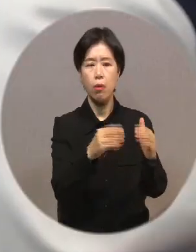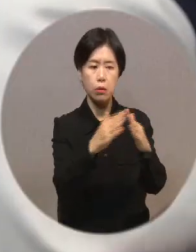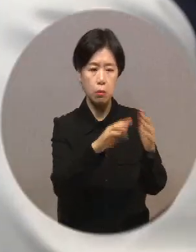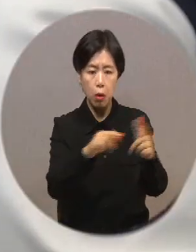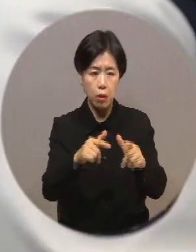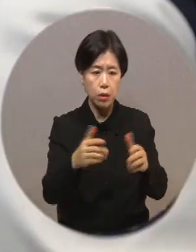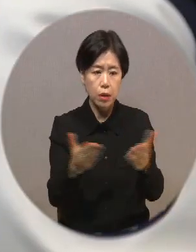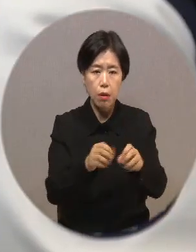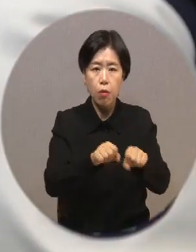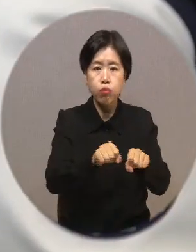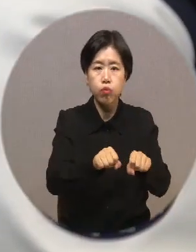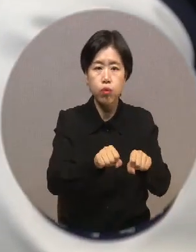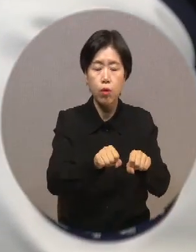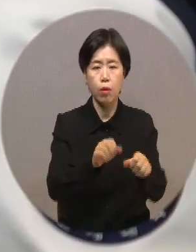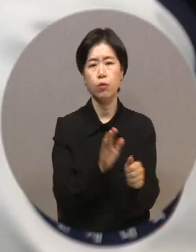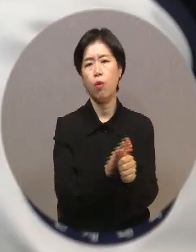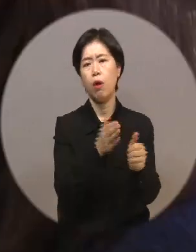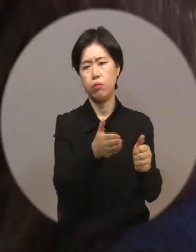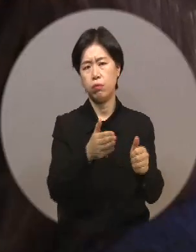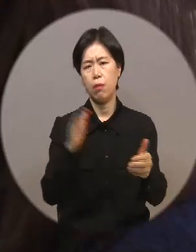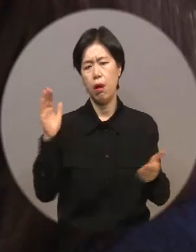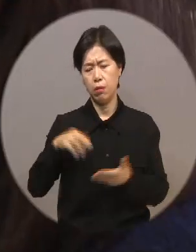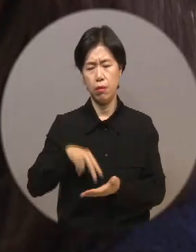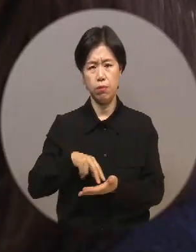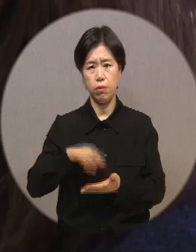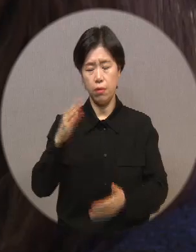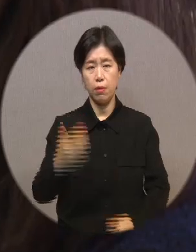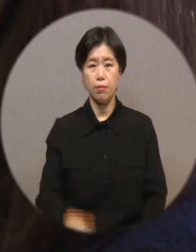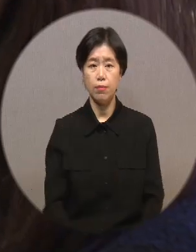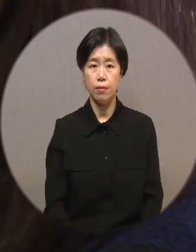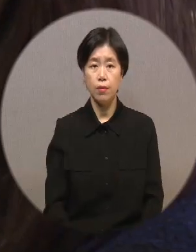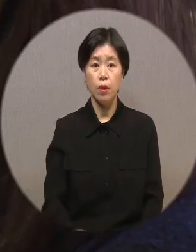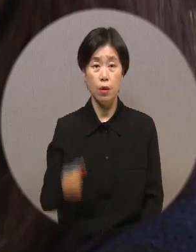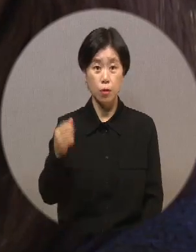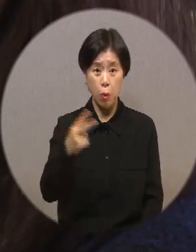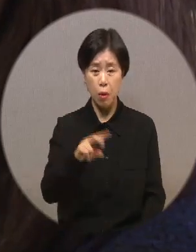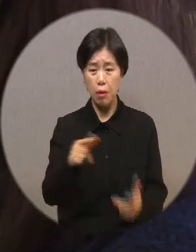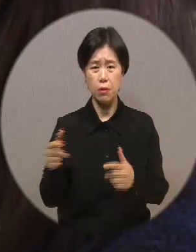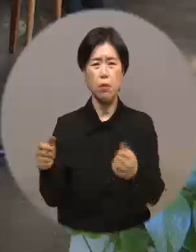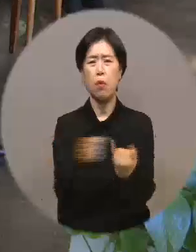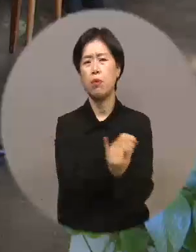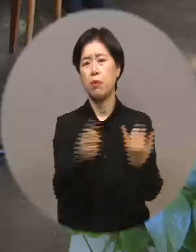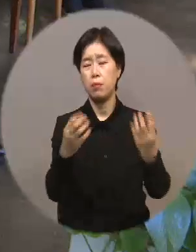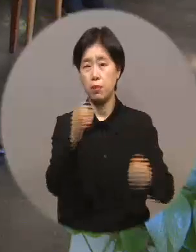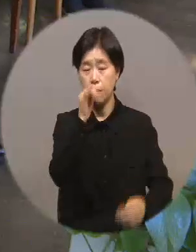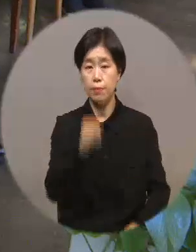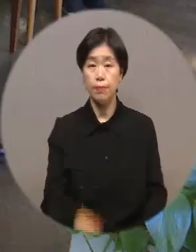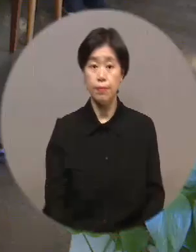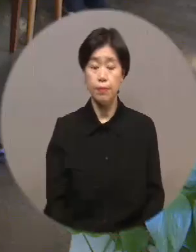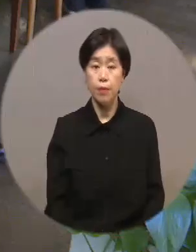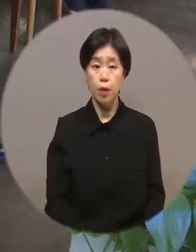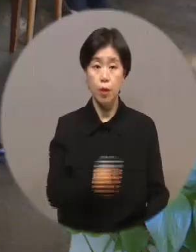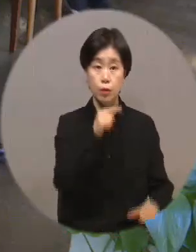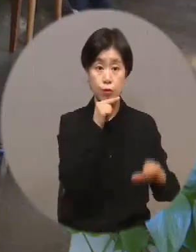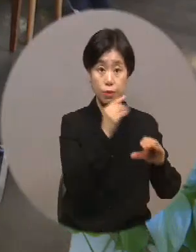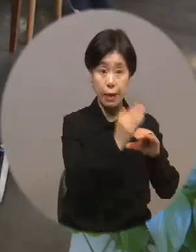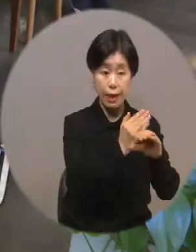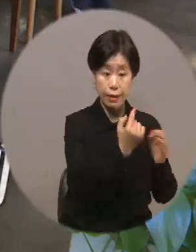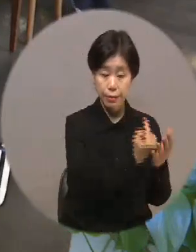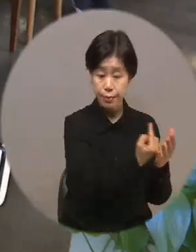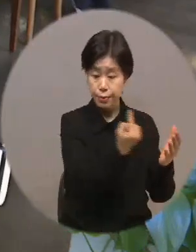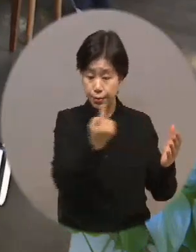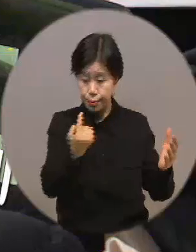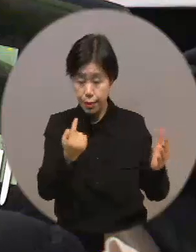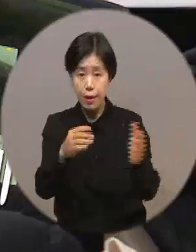북한 사회에서 여성을 낮춰보는 성차별적 인식은 폭력으로도 나타납니다. 북한을 벗어나서야 그 안에서